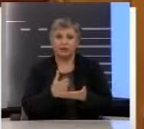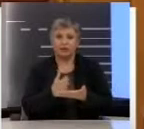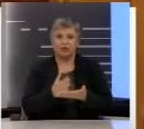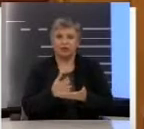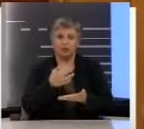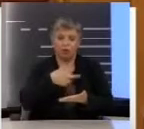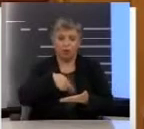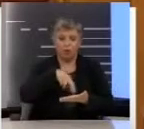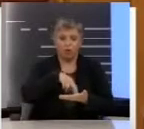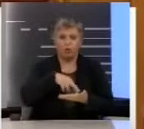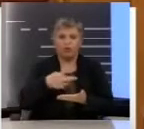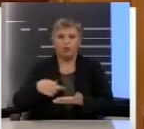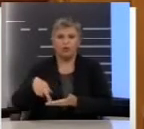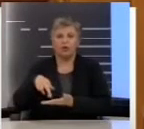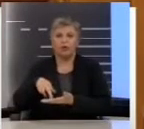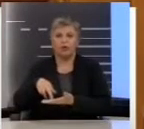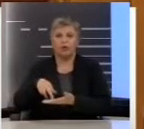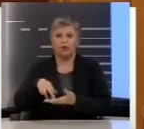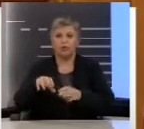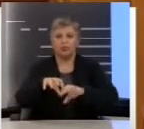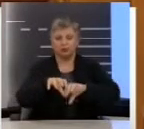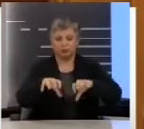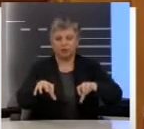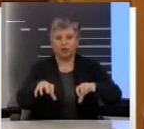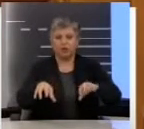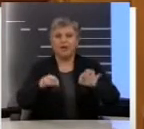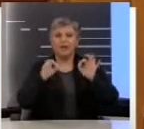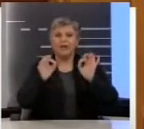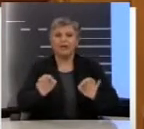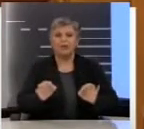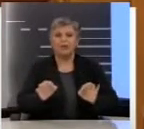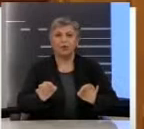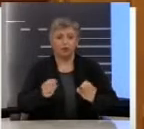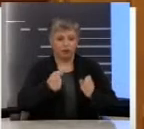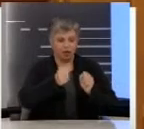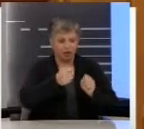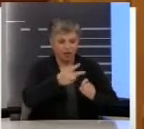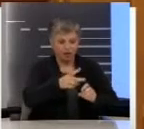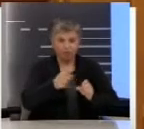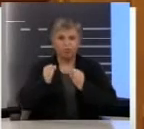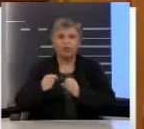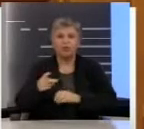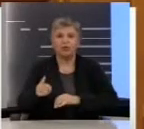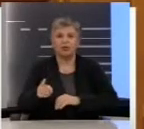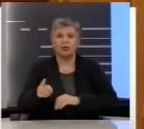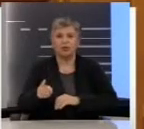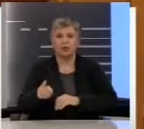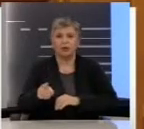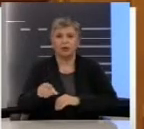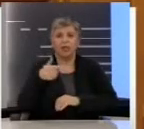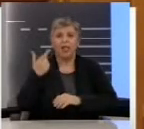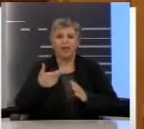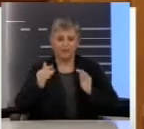αυτούς τους ρόλους και να βάλουμε τα πράγματα στη θέση τους. Διαφορετικά,